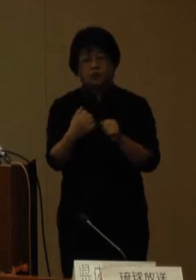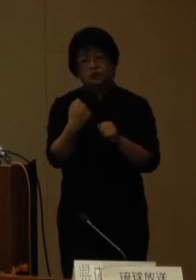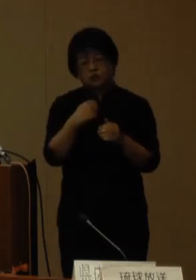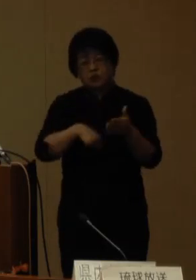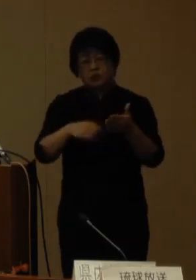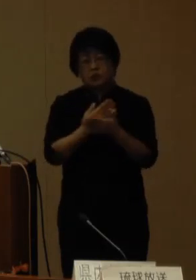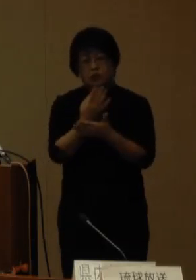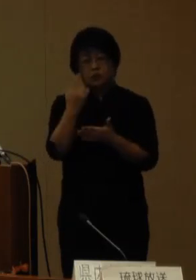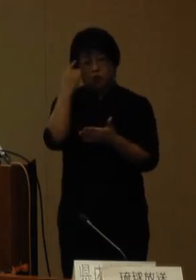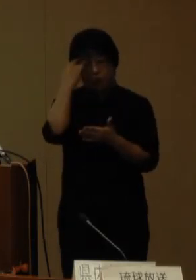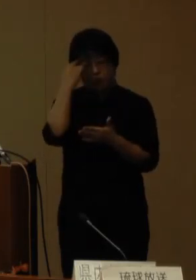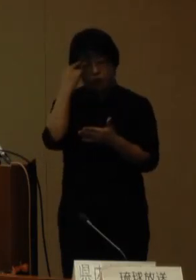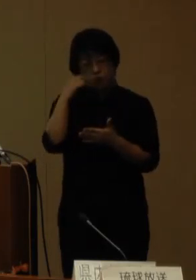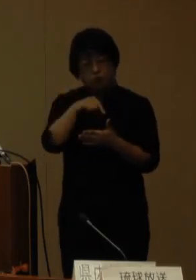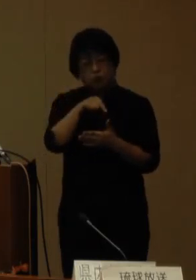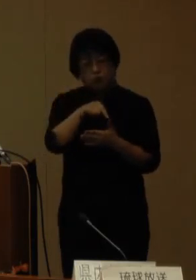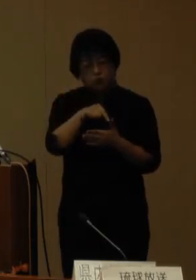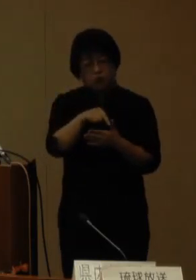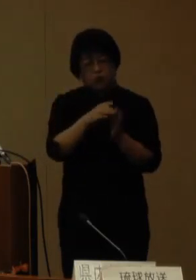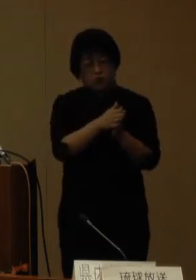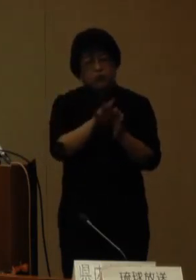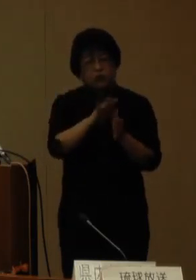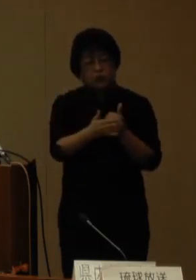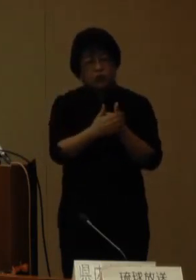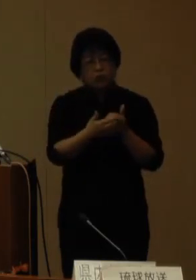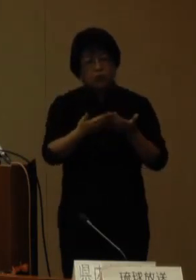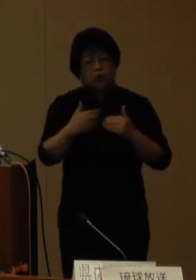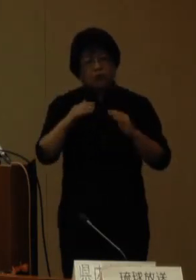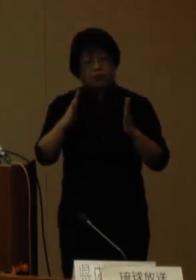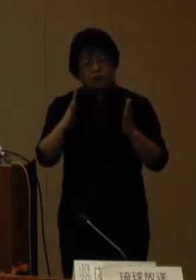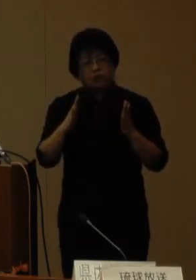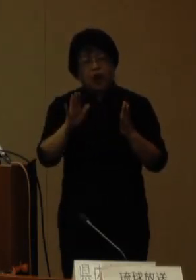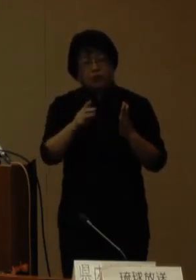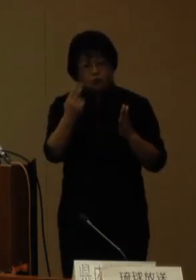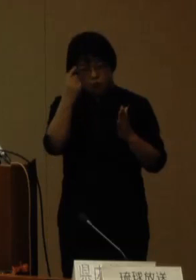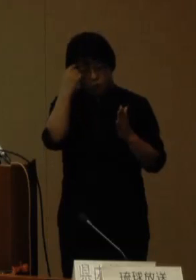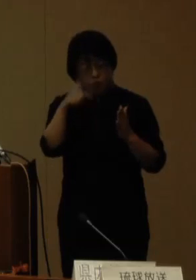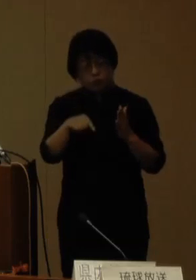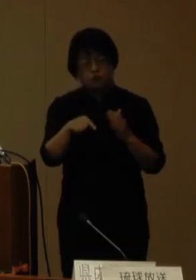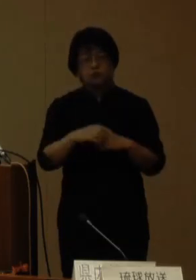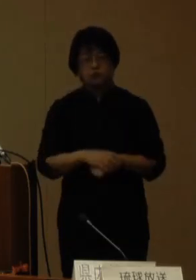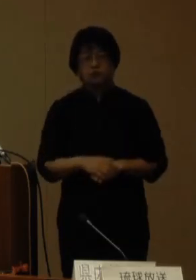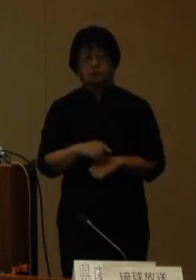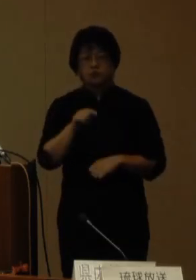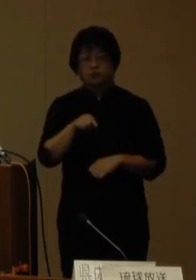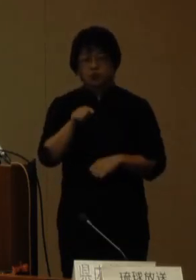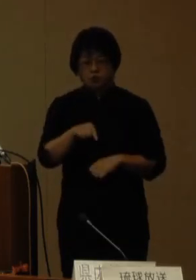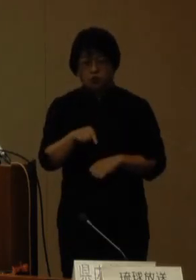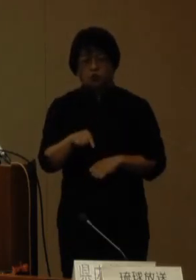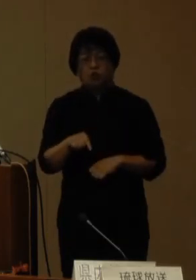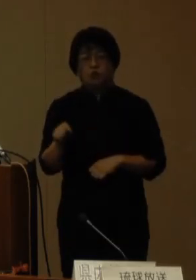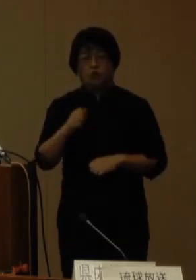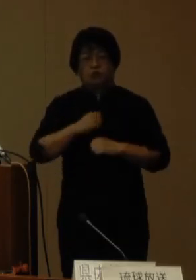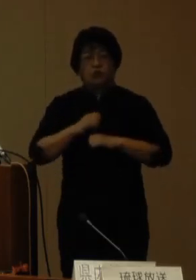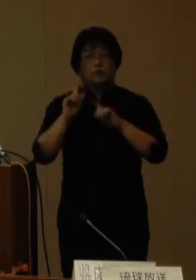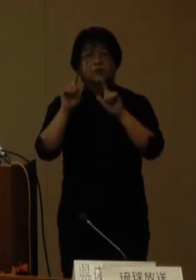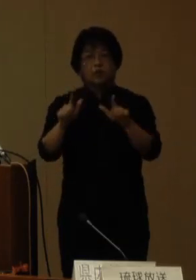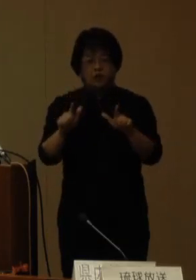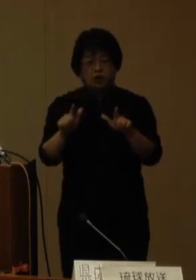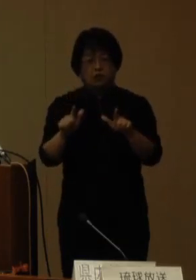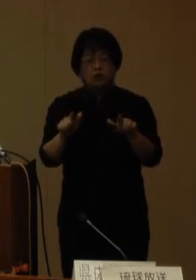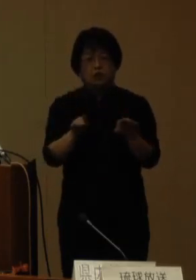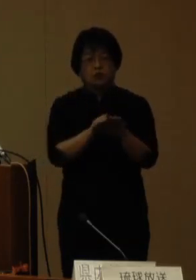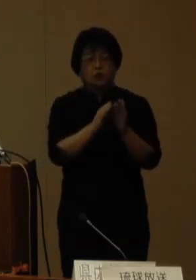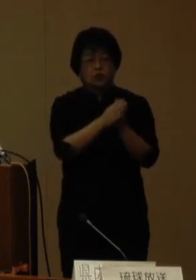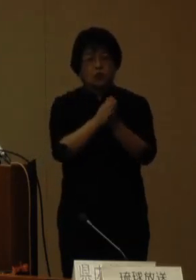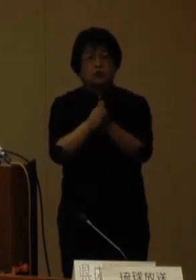その中でもやはりこう応じない店舗というのが、予想されると思いますが、この今回の措置によって本当に感染が収束に向かうという